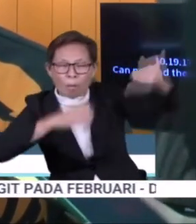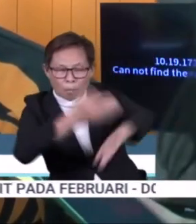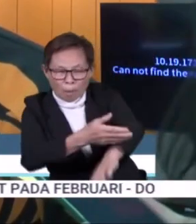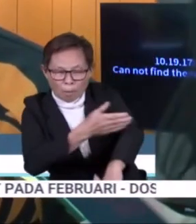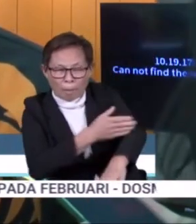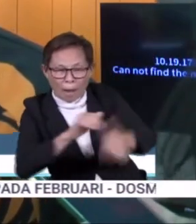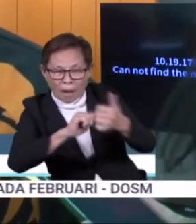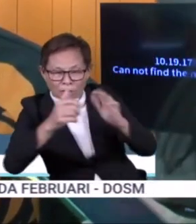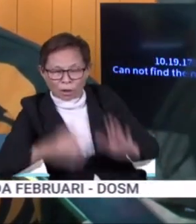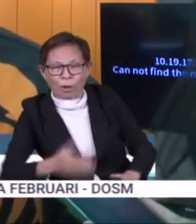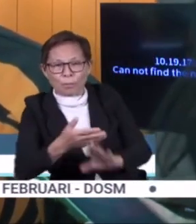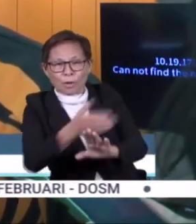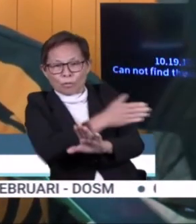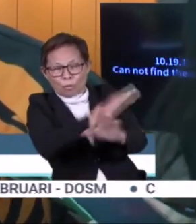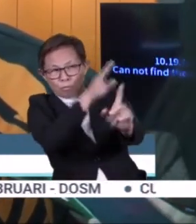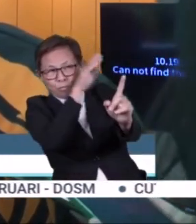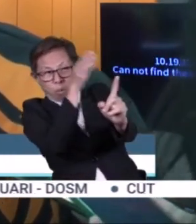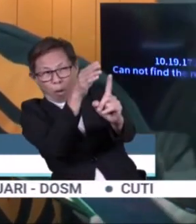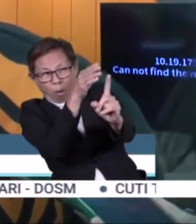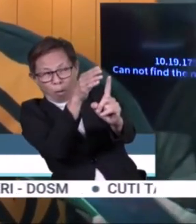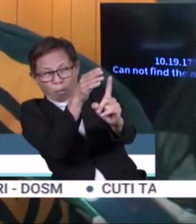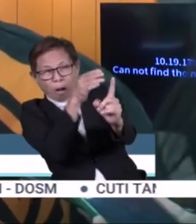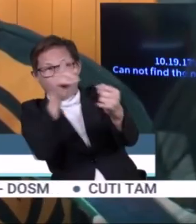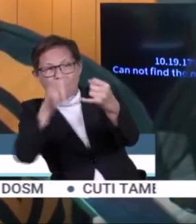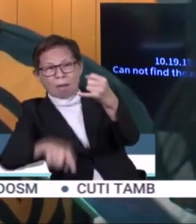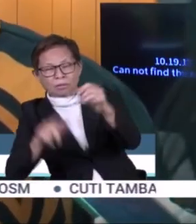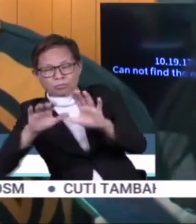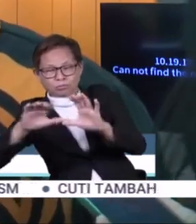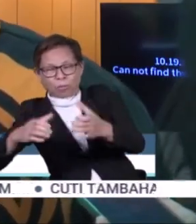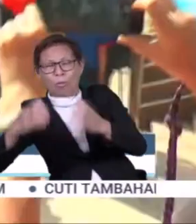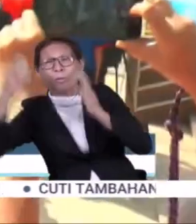sebelum kita Menetapkan sasaran akhir